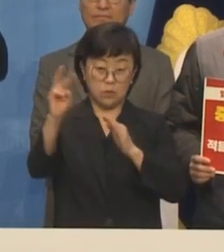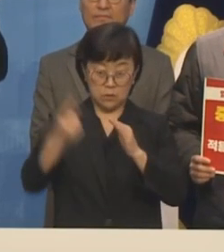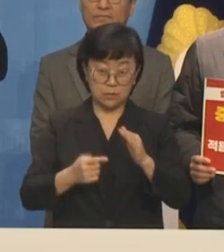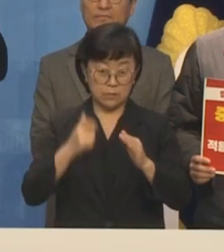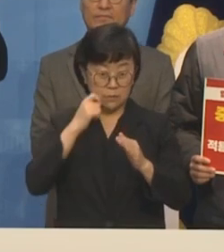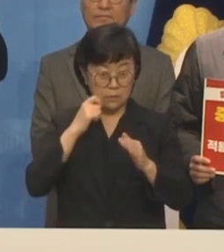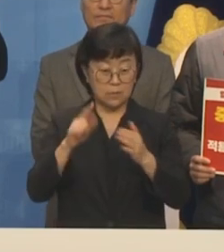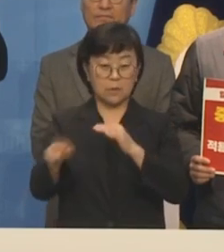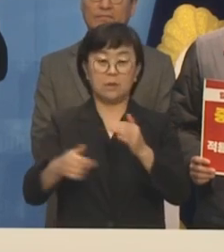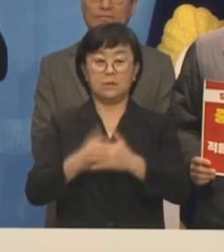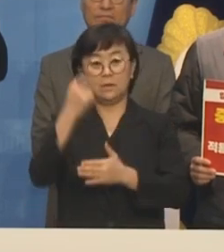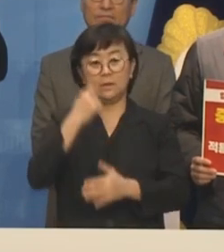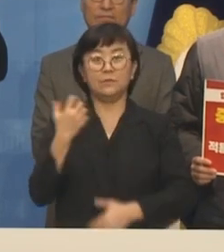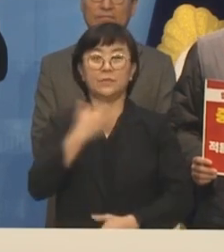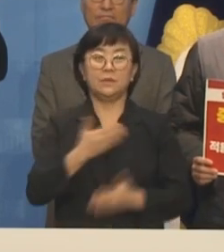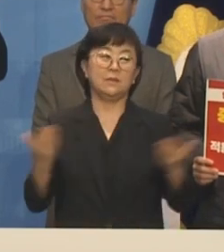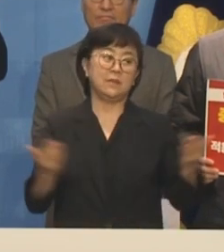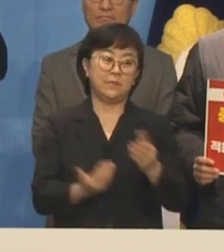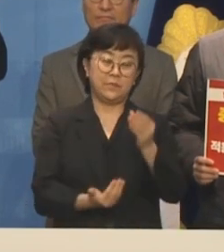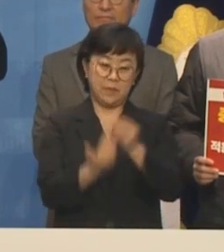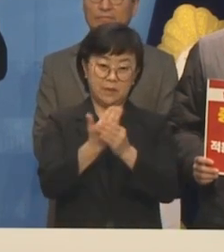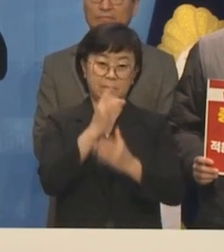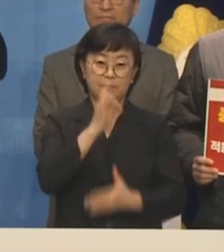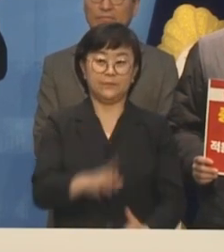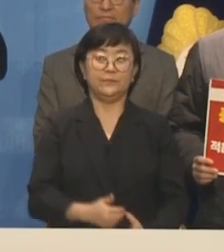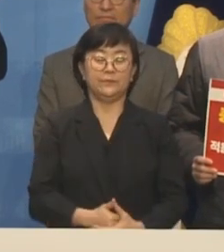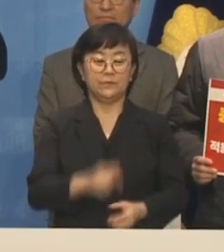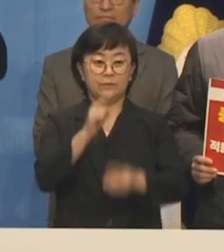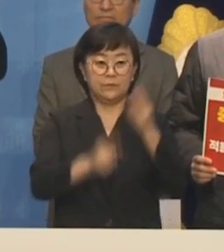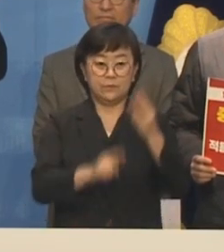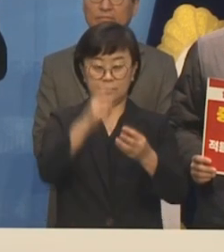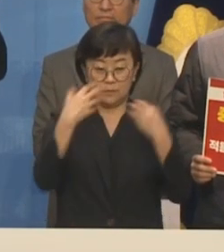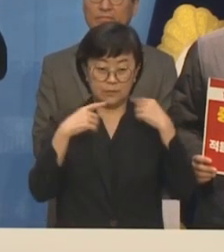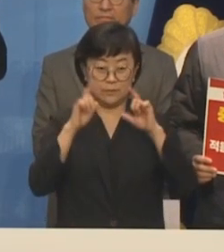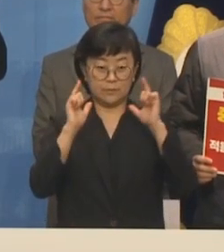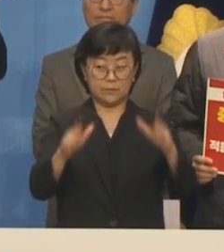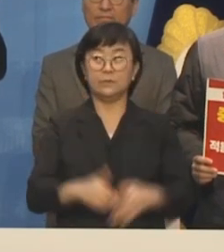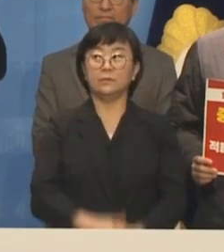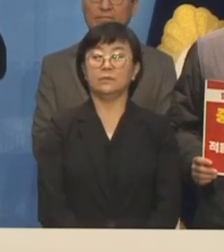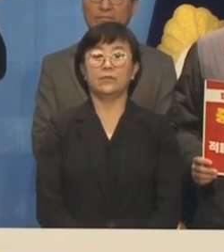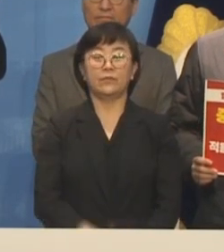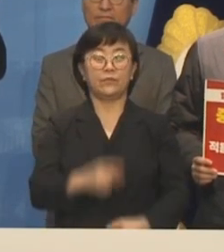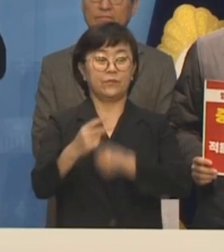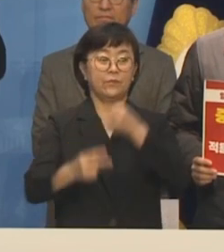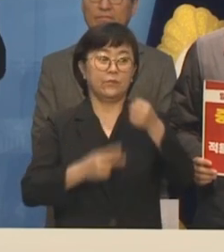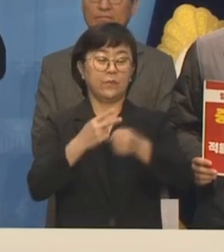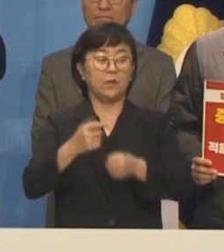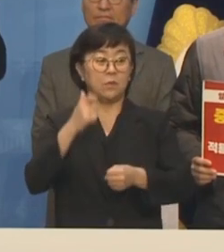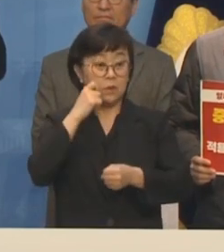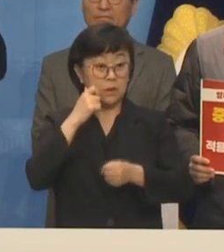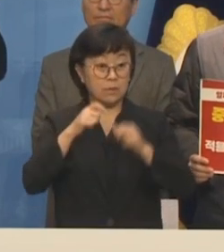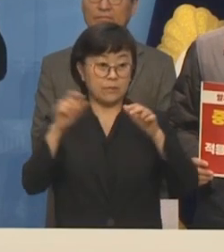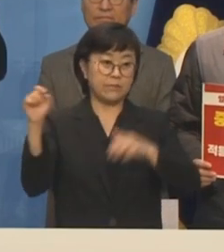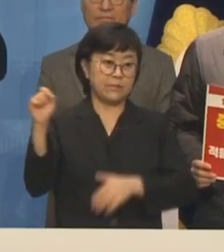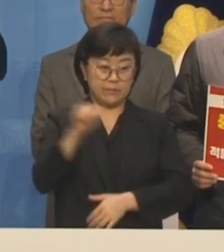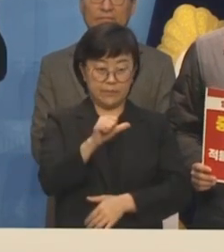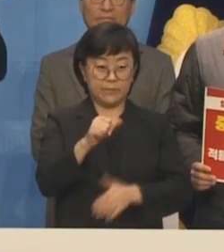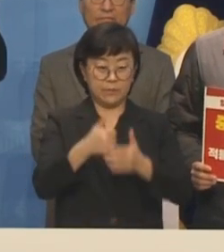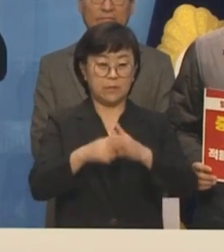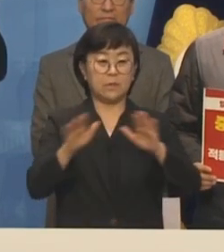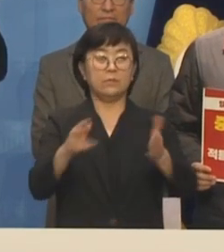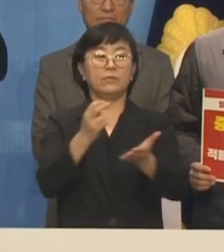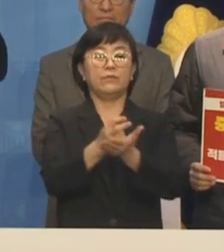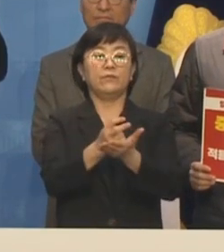못하는 그런 비극은 더 이상 일어나서는 안 됩니다. 윤석열 정부 경고합니다. 2년 동안 못했던 거 이제 빠르게 이